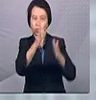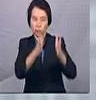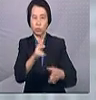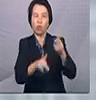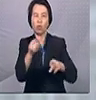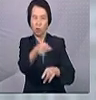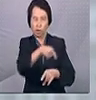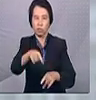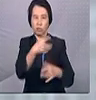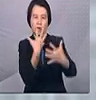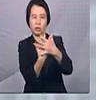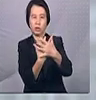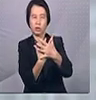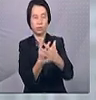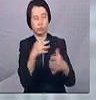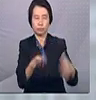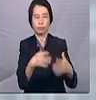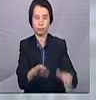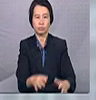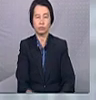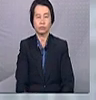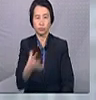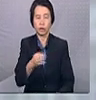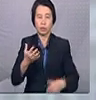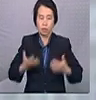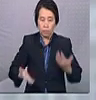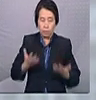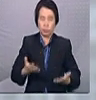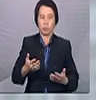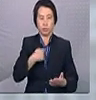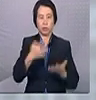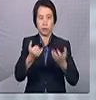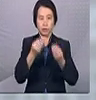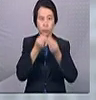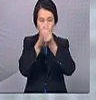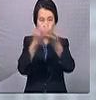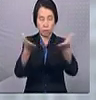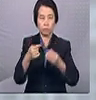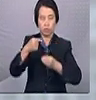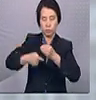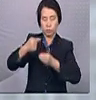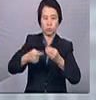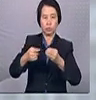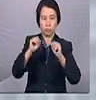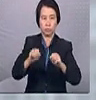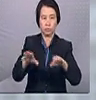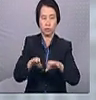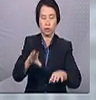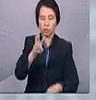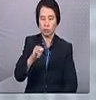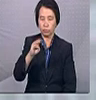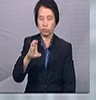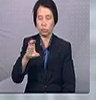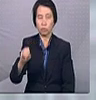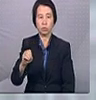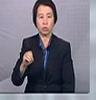center kita lah. Dan juga mungkin saya nak maklumkan tentang dalam enhanced MCO, iaitu di